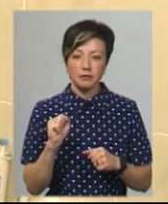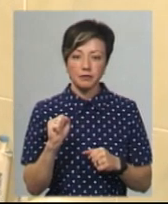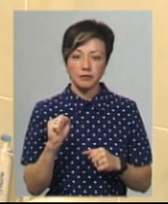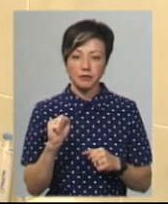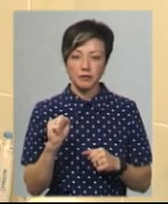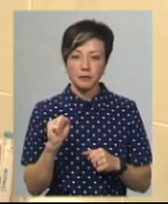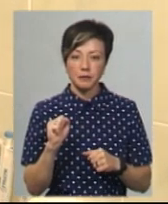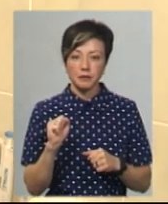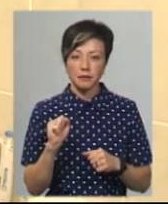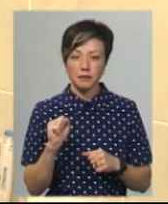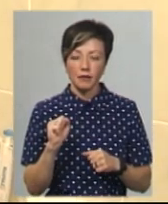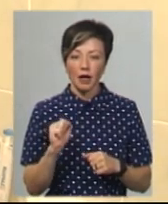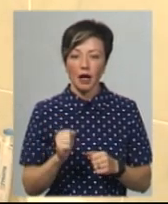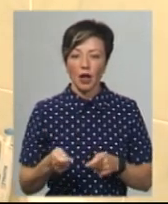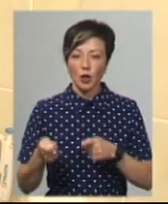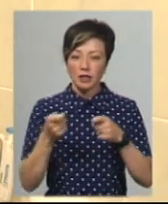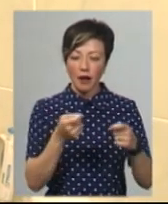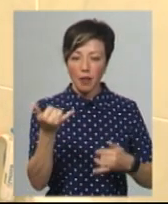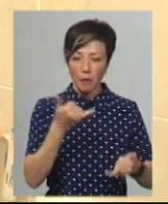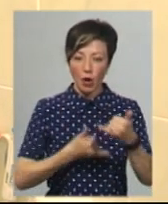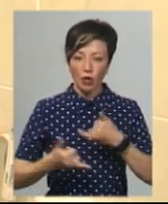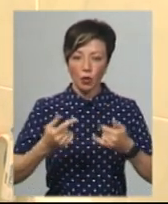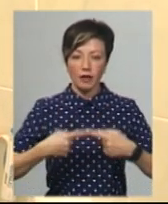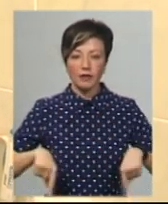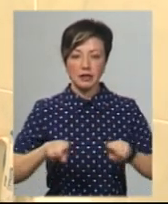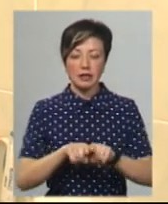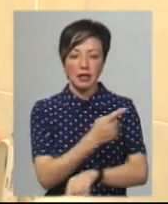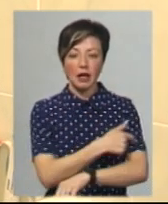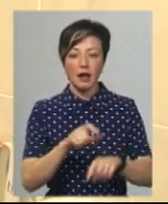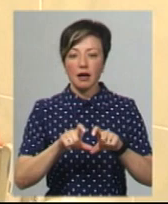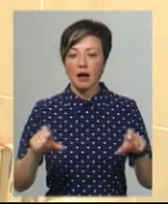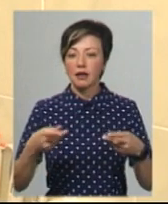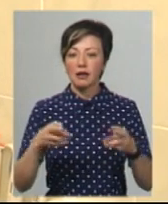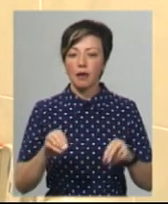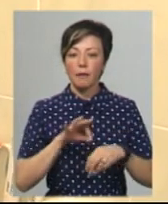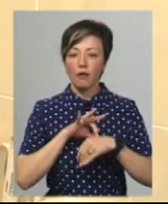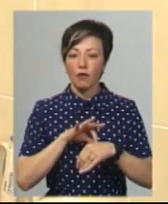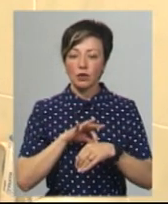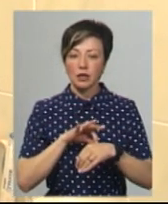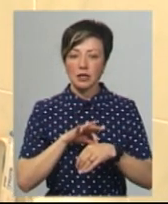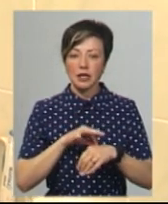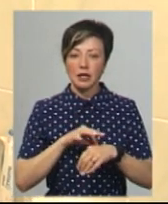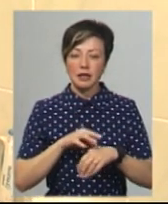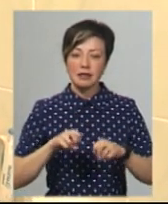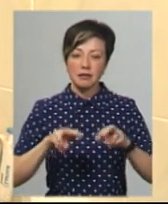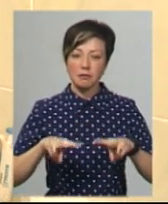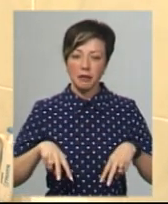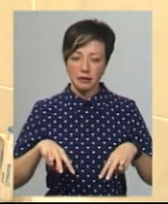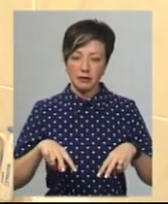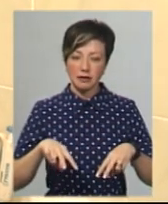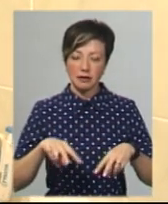зразу ж доставляється в лабораторне відділення лікарні, де проводиться центрифугування цієї